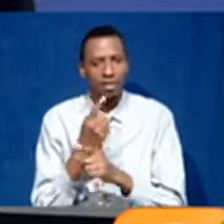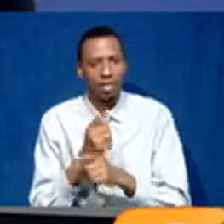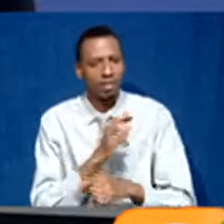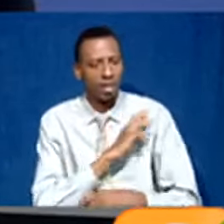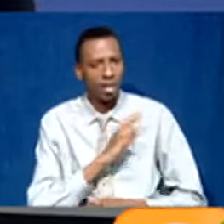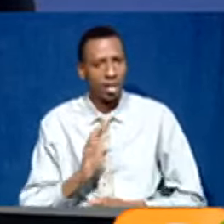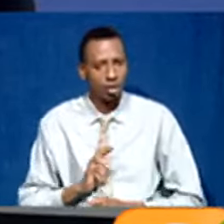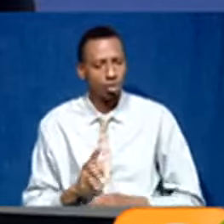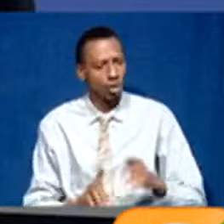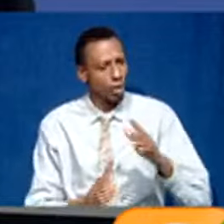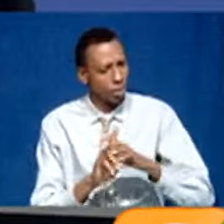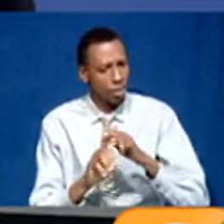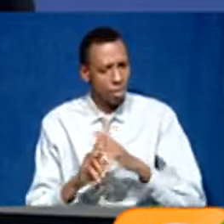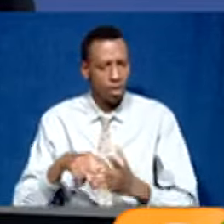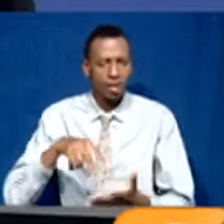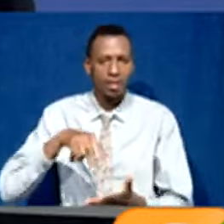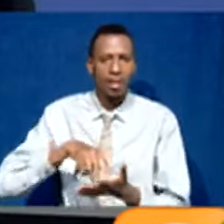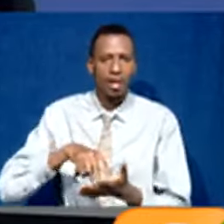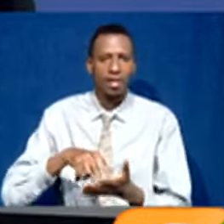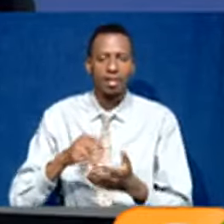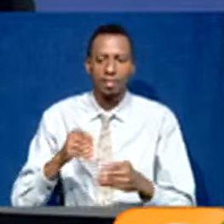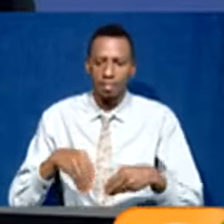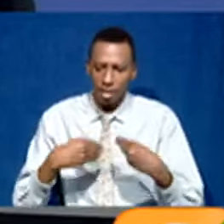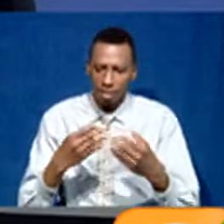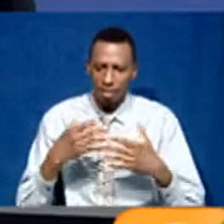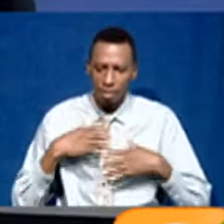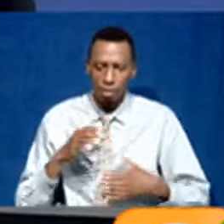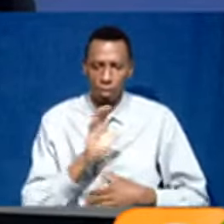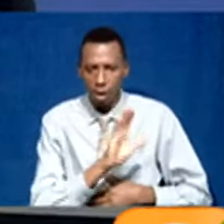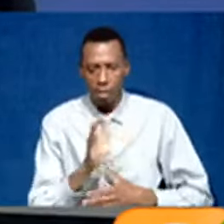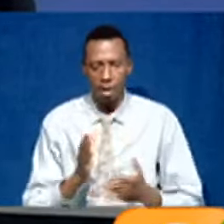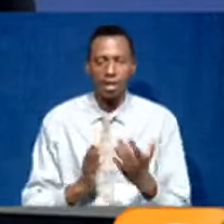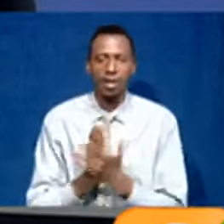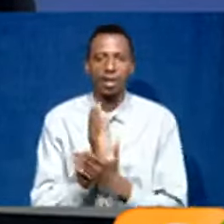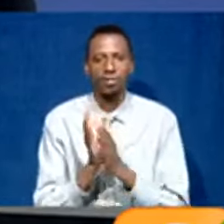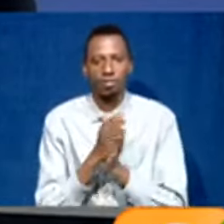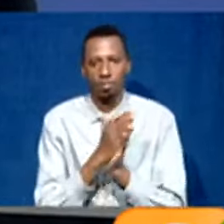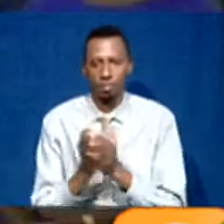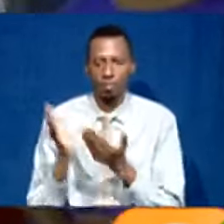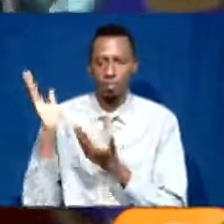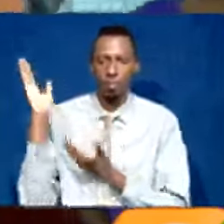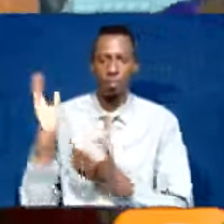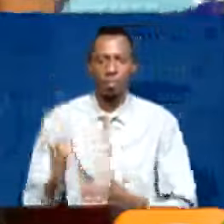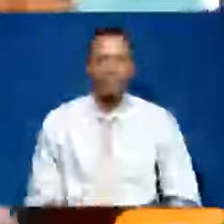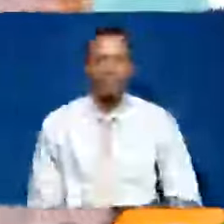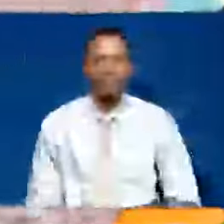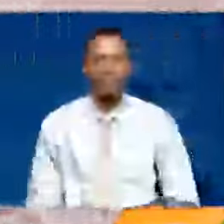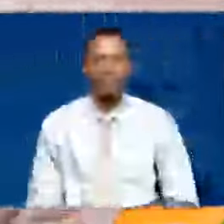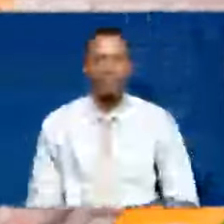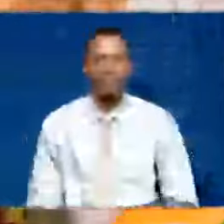na kusimama na haki mbele ya umma. Na Steven Leto ana taarifa hiyo kwa kina.